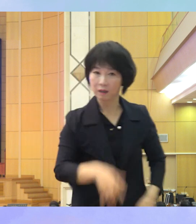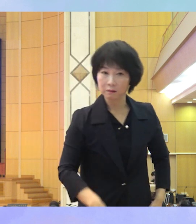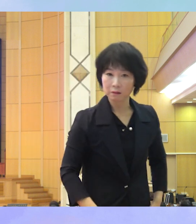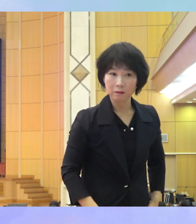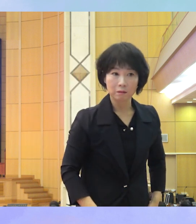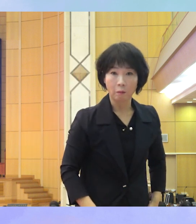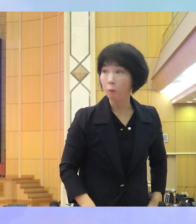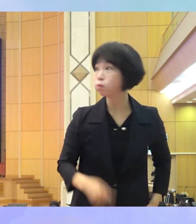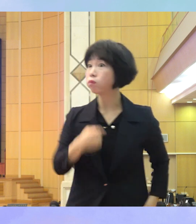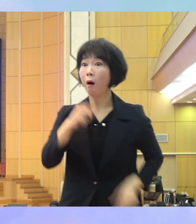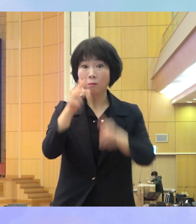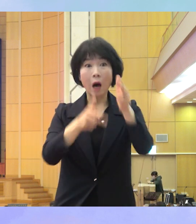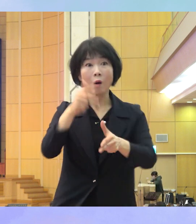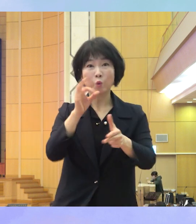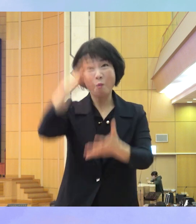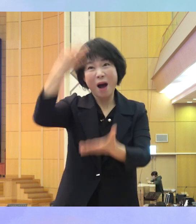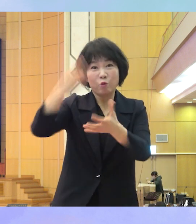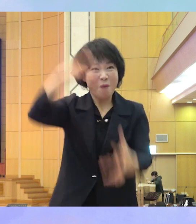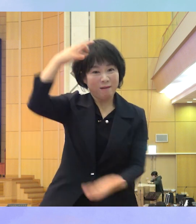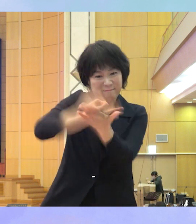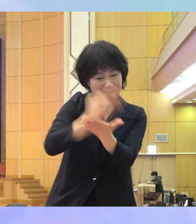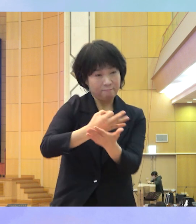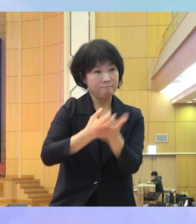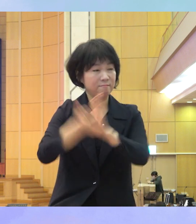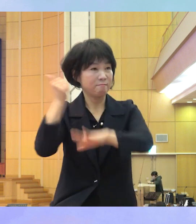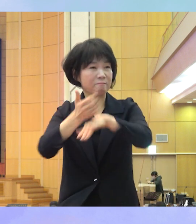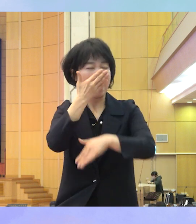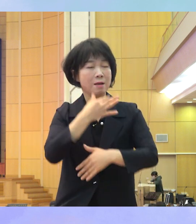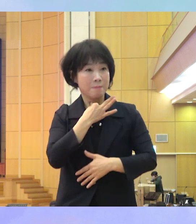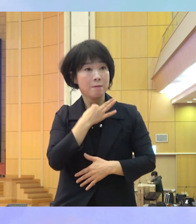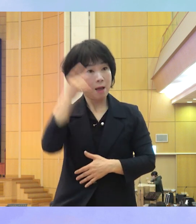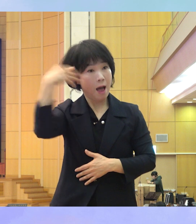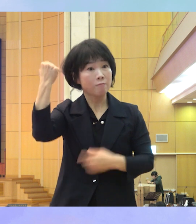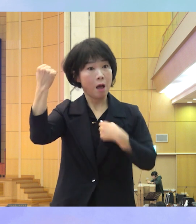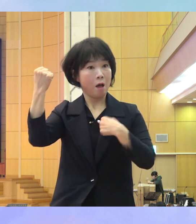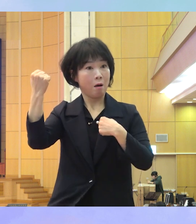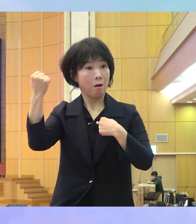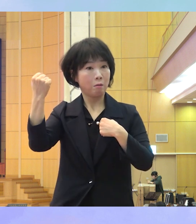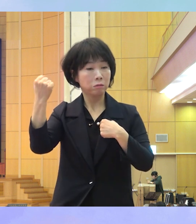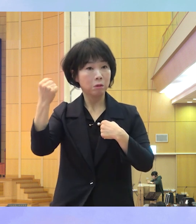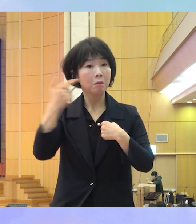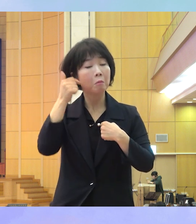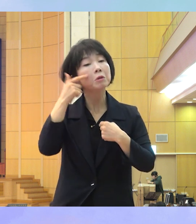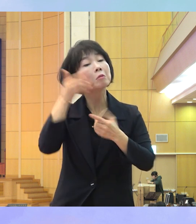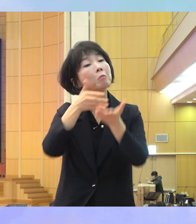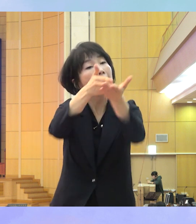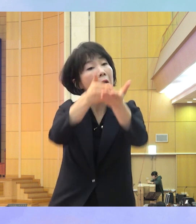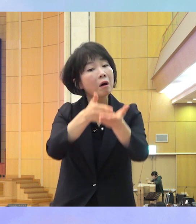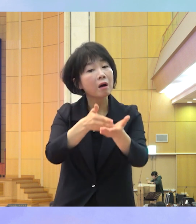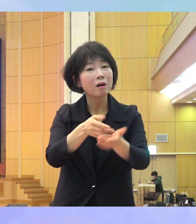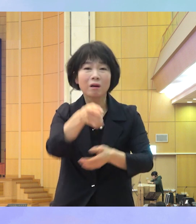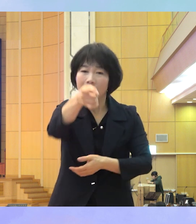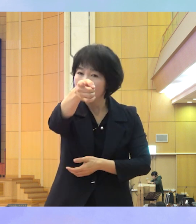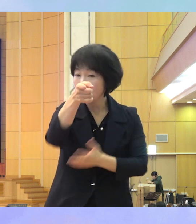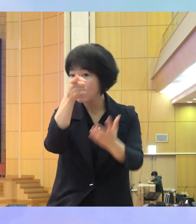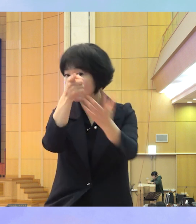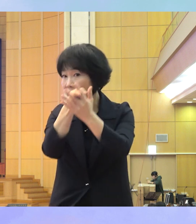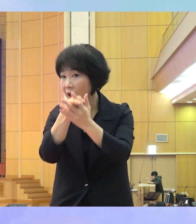자기는 사업을 하면 잘 되고 성공하고 막 그러려고 하는데 내가 보면 사업하지